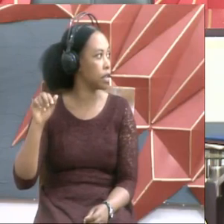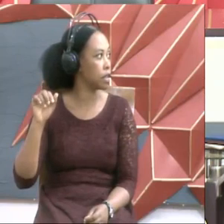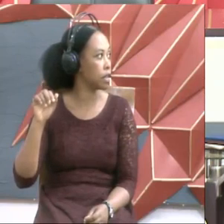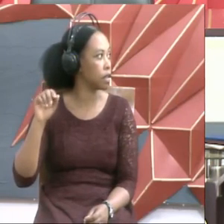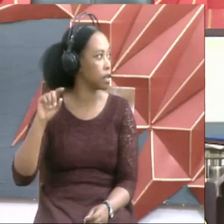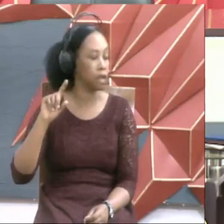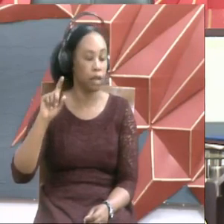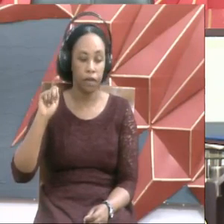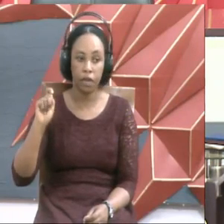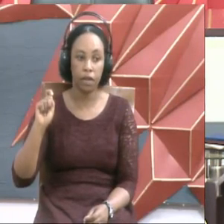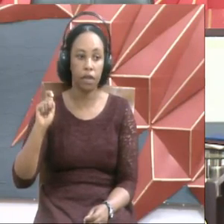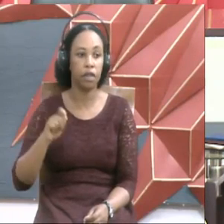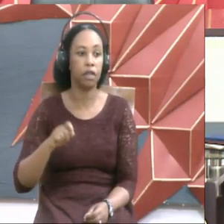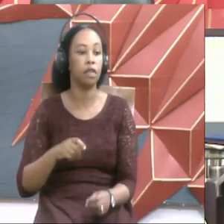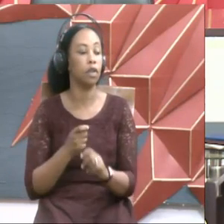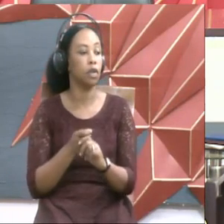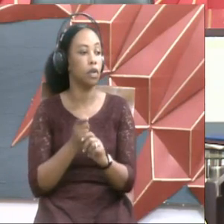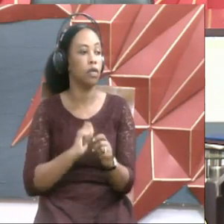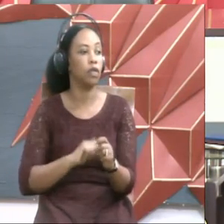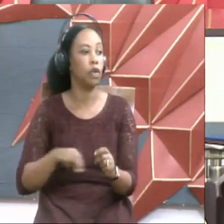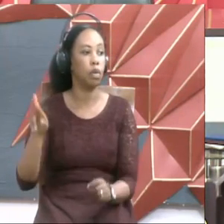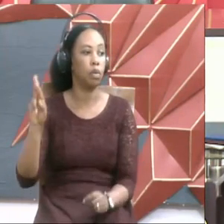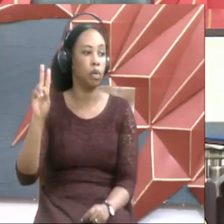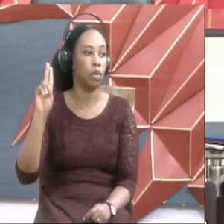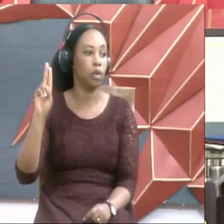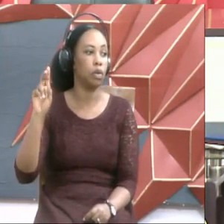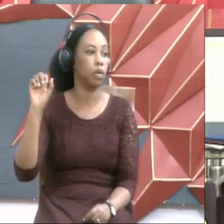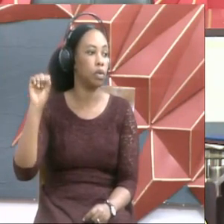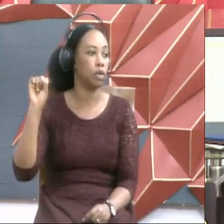zabo kandi namwe murazibahaye